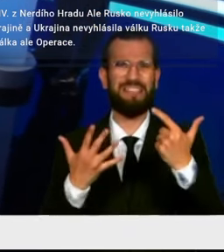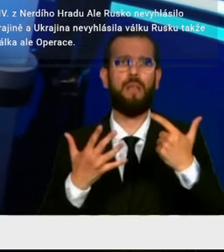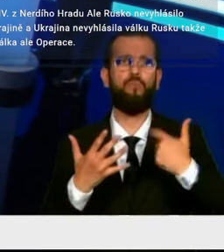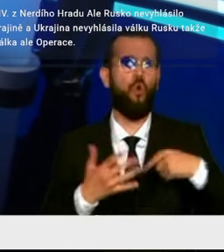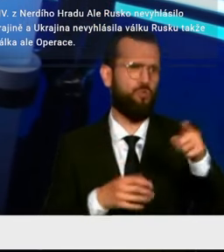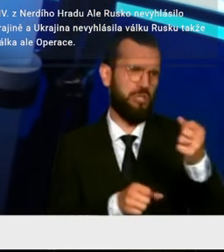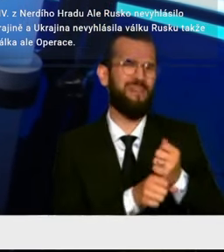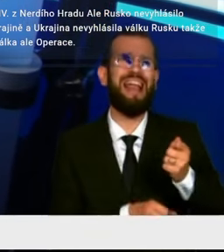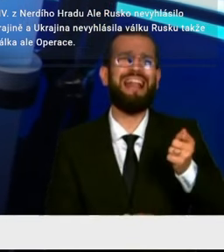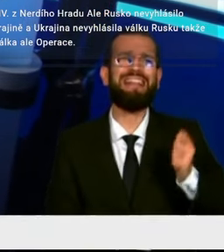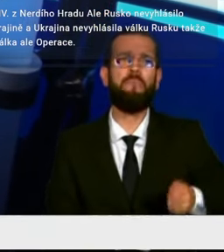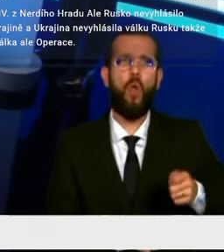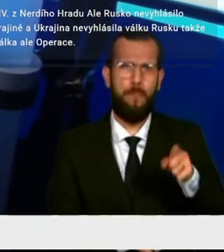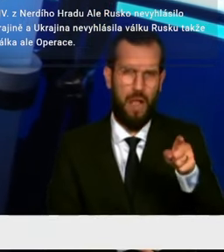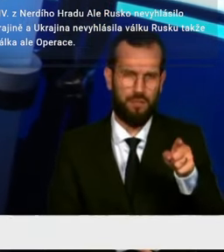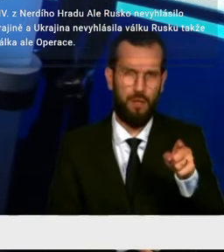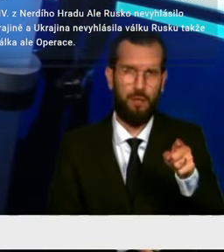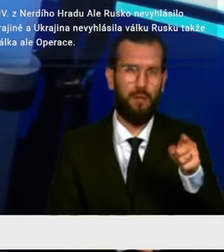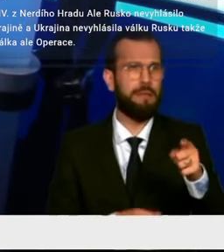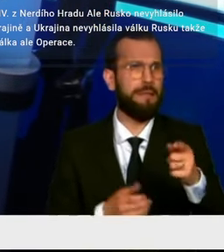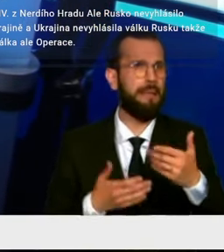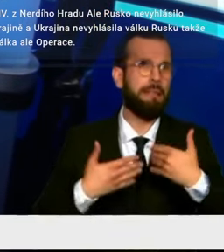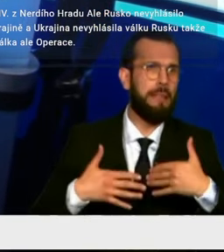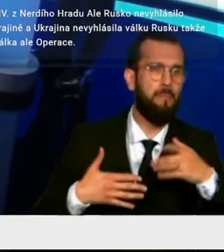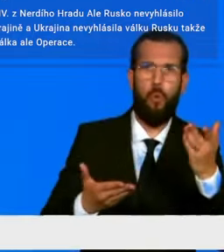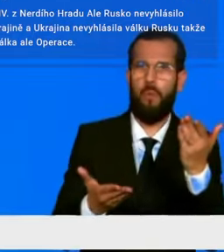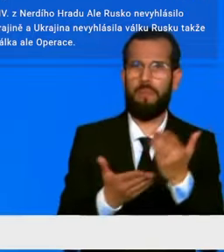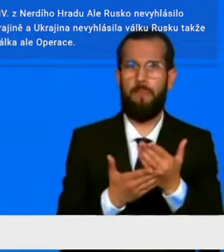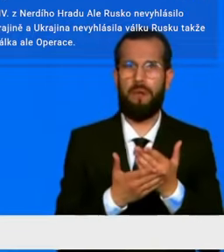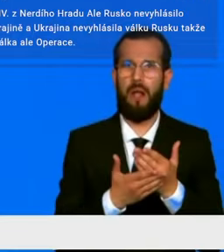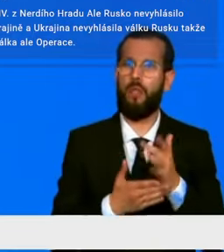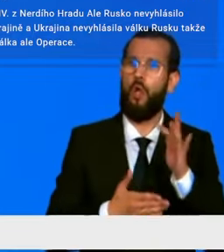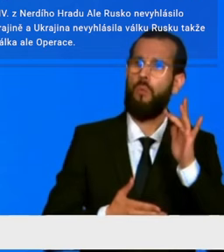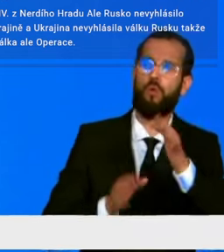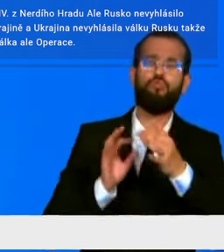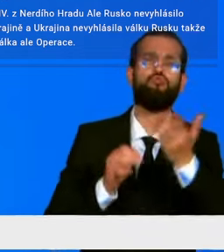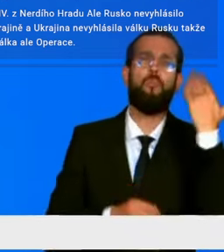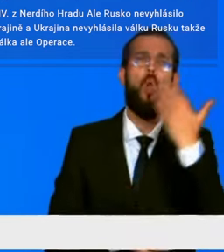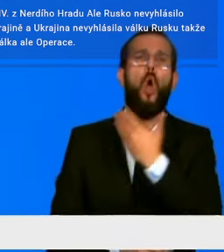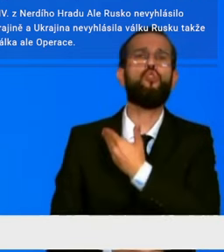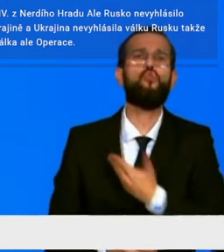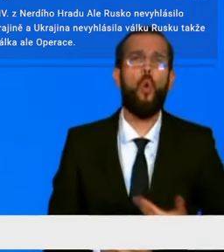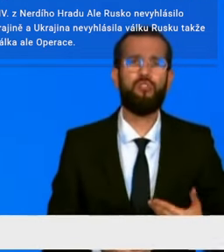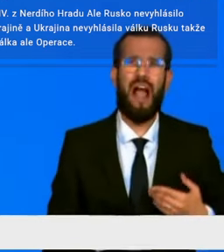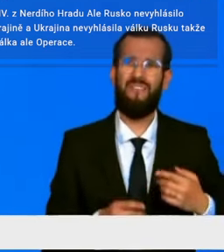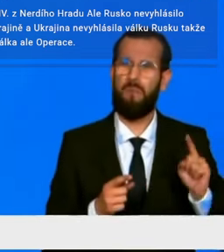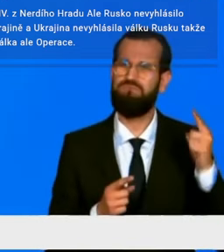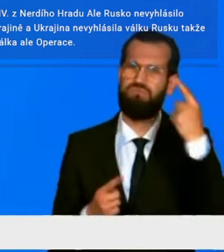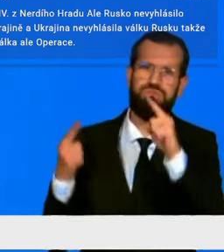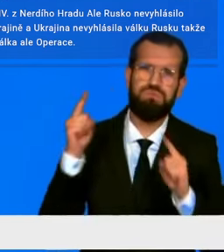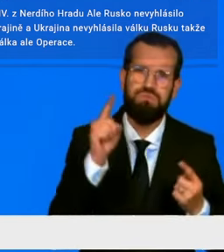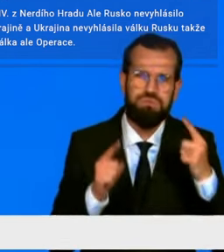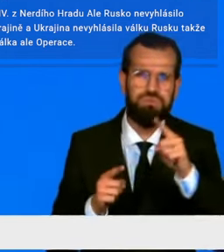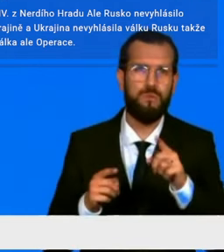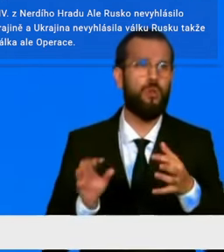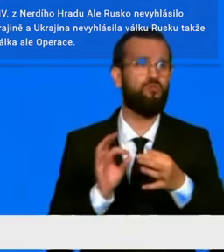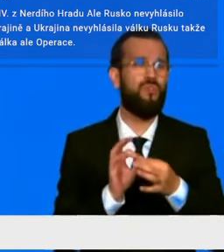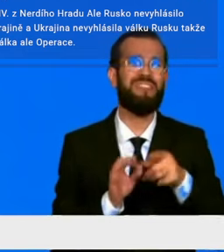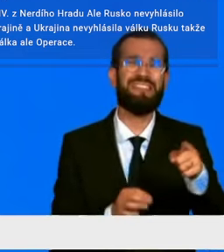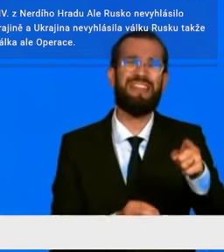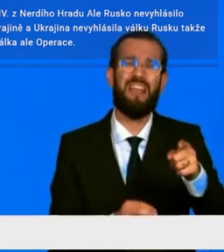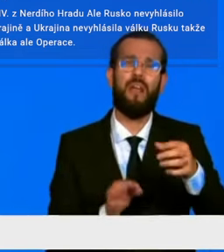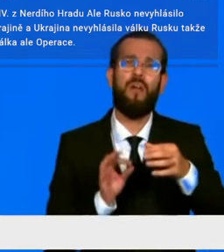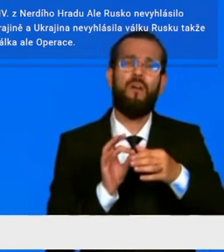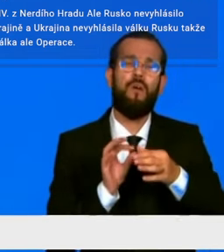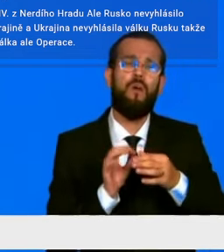diplomacii eh ste sa jasne nepostavili dajme tomu proti bombardovaniu v Juh juhoslávii eh čo sa týka samozrejme vojny v Iraku